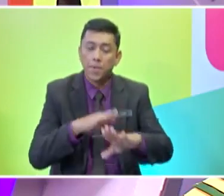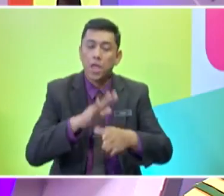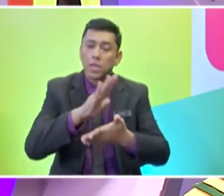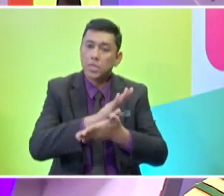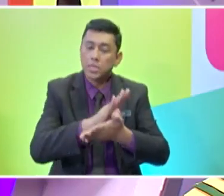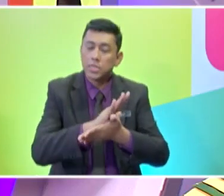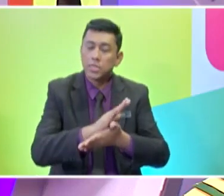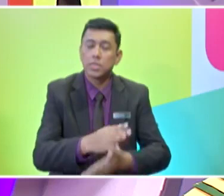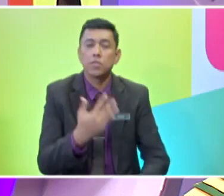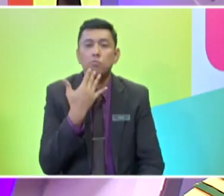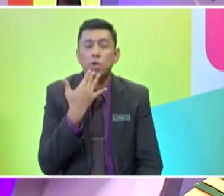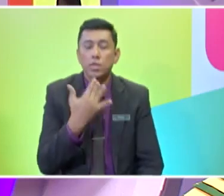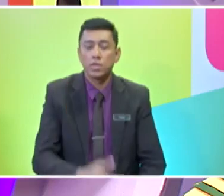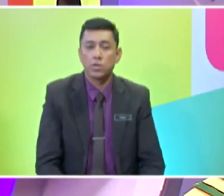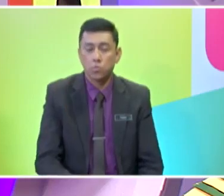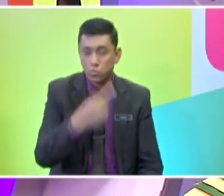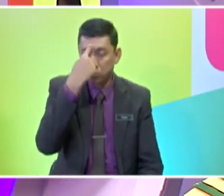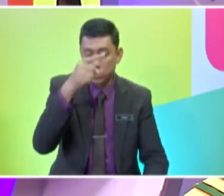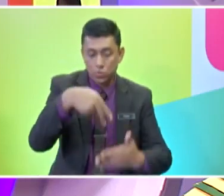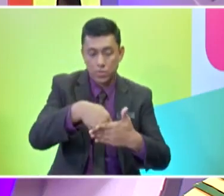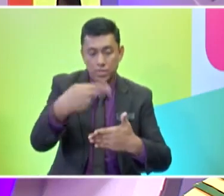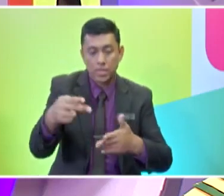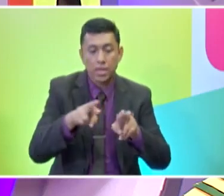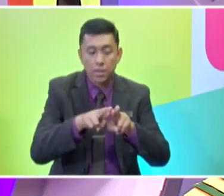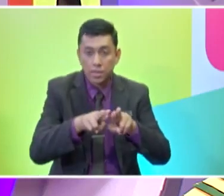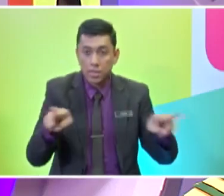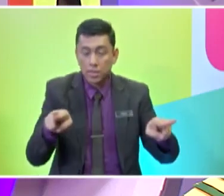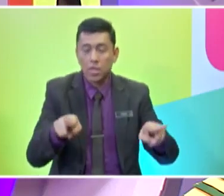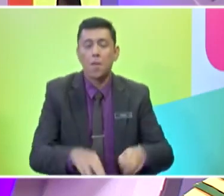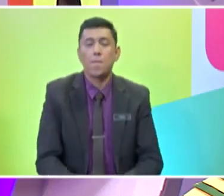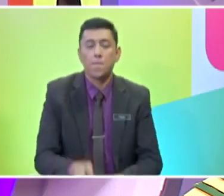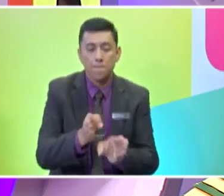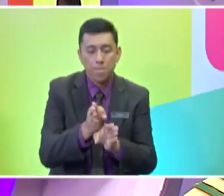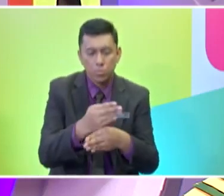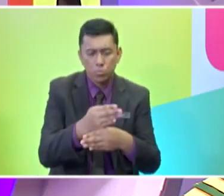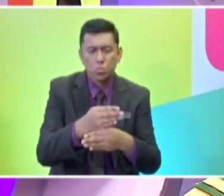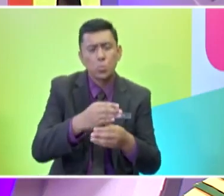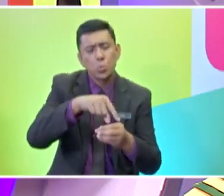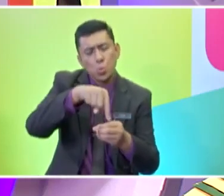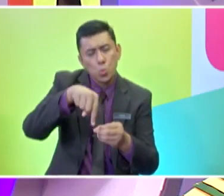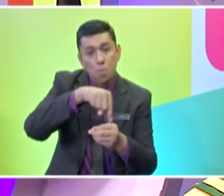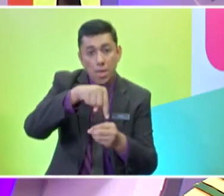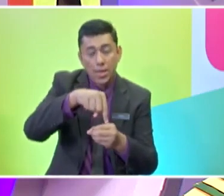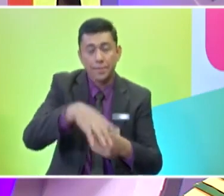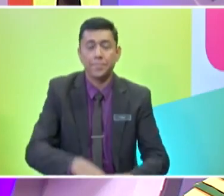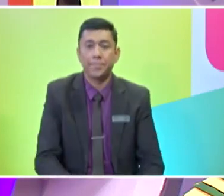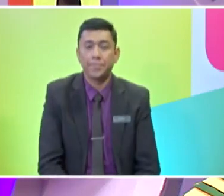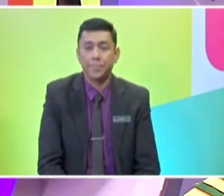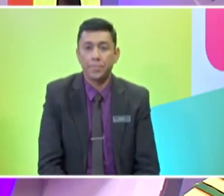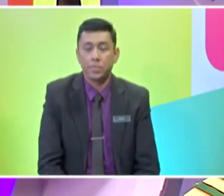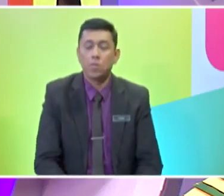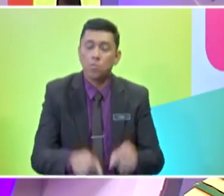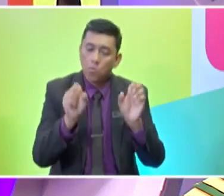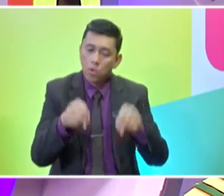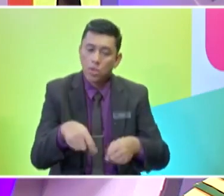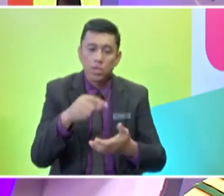untuk menghasilkan garis yang membentuk lubang jadi saya menggunakan kalau murid-murid-murican